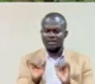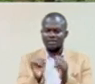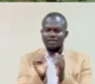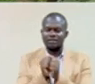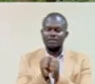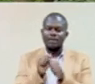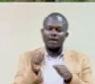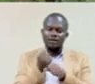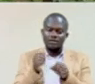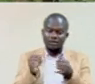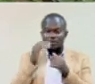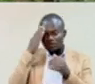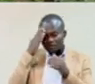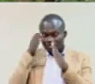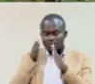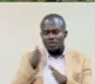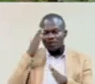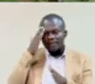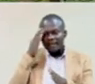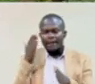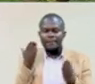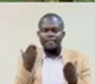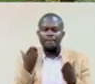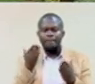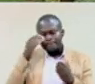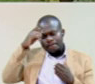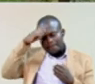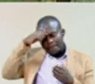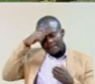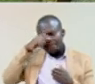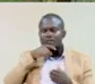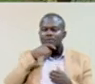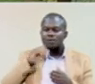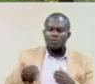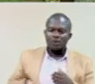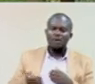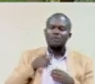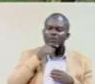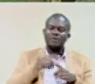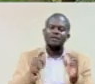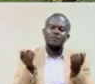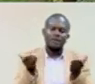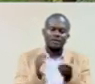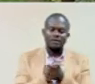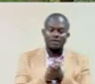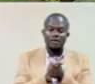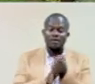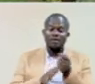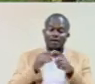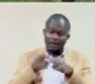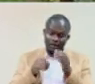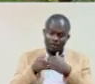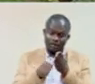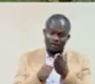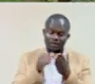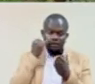bakoze teste z'ubumenyi kumenya ubwenge bw'umugore no gutandukanya n'ubw'umugabo, basanga ntaho bitandukaniye, ahubwo